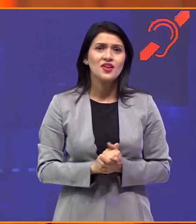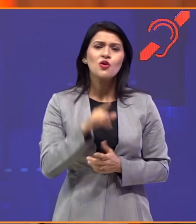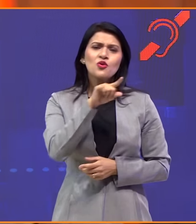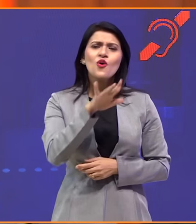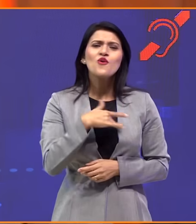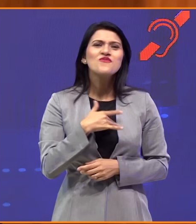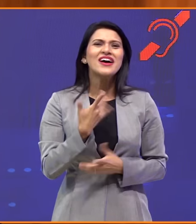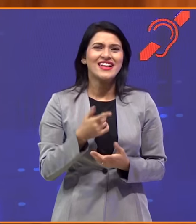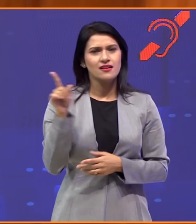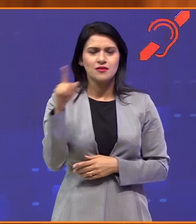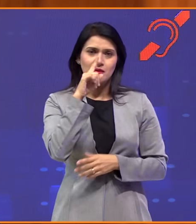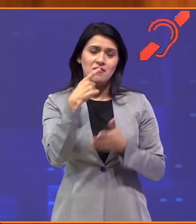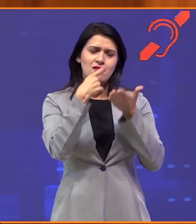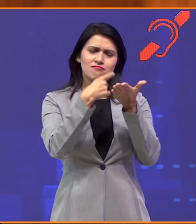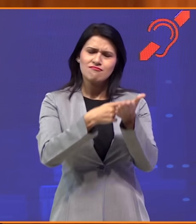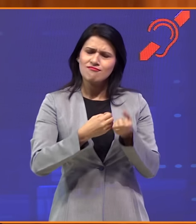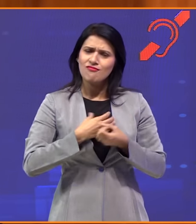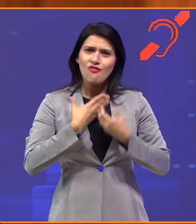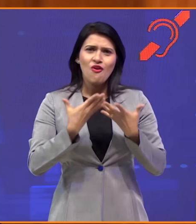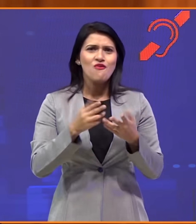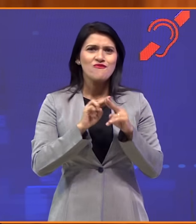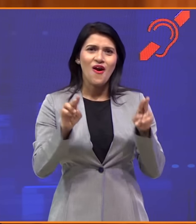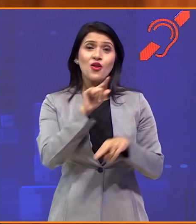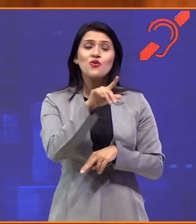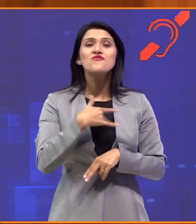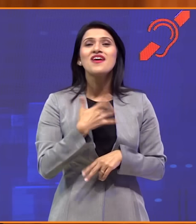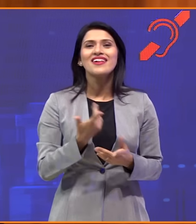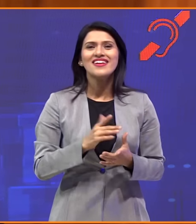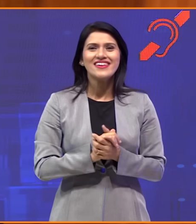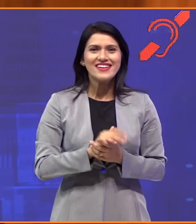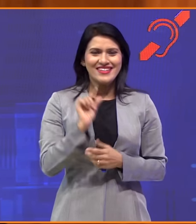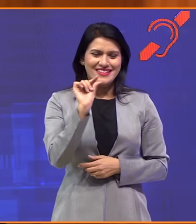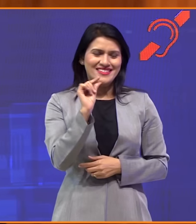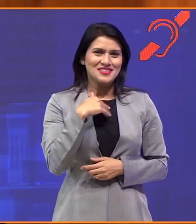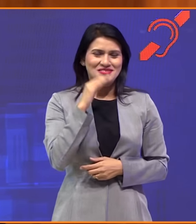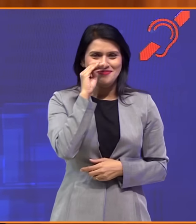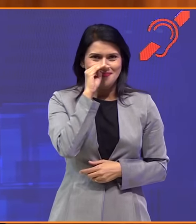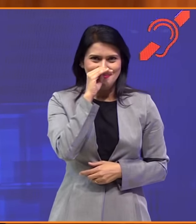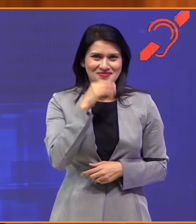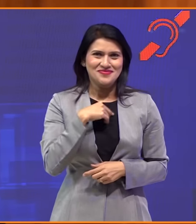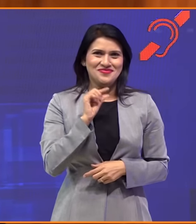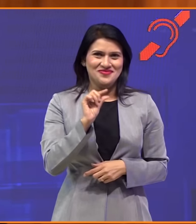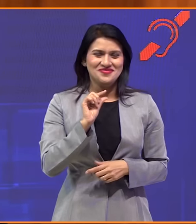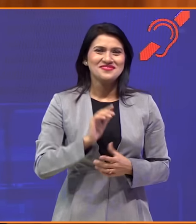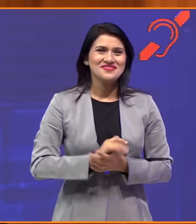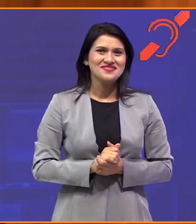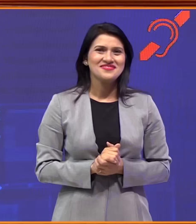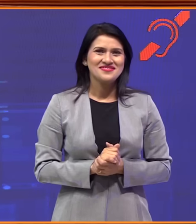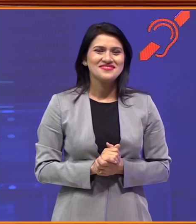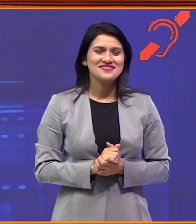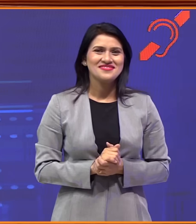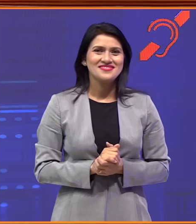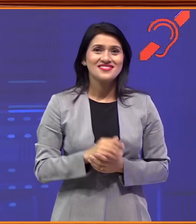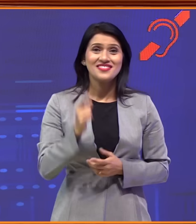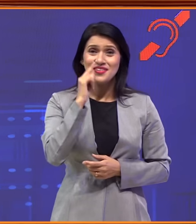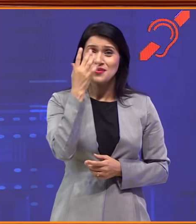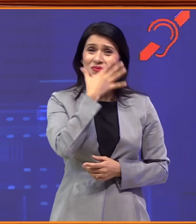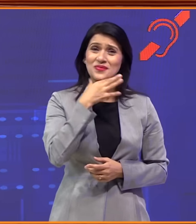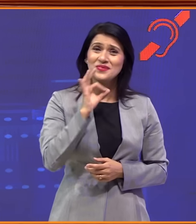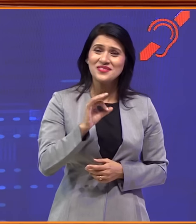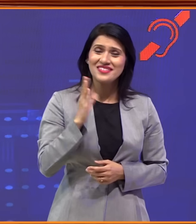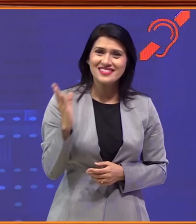क्या लगा थोड़ी शर्मिंदगी हुई कि इतनी सुंदर जो